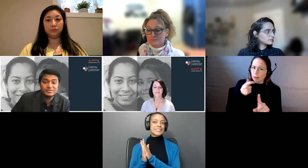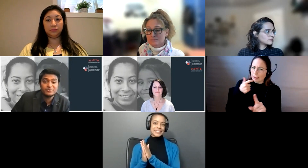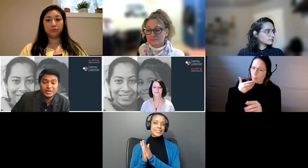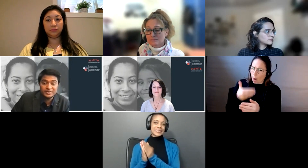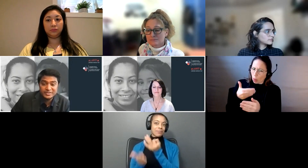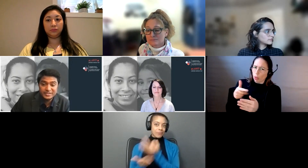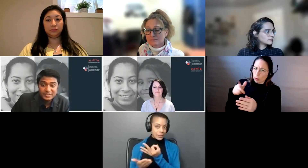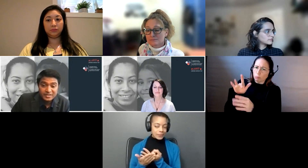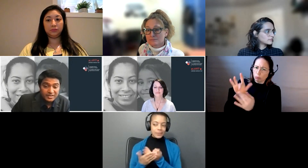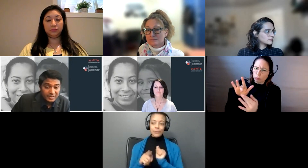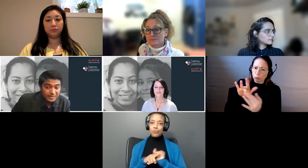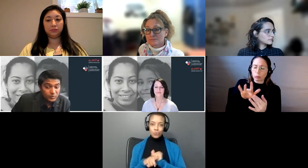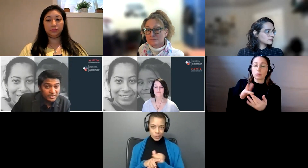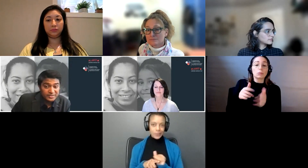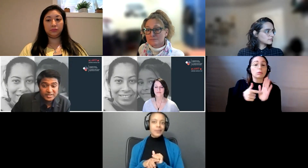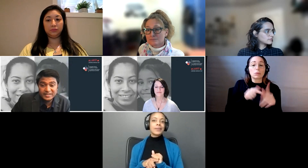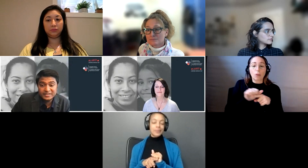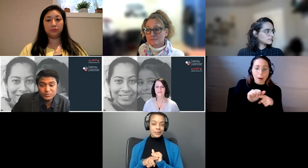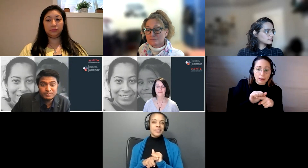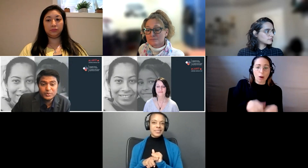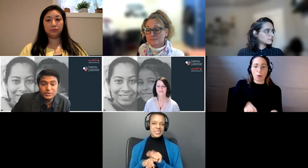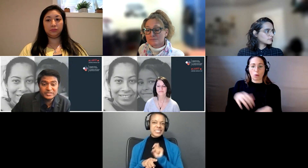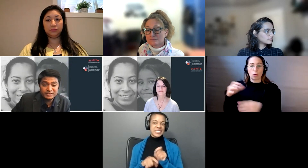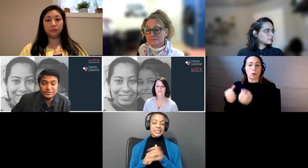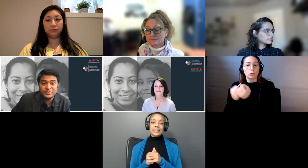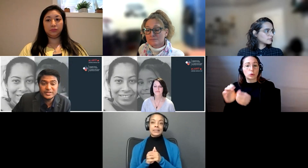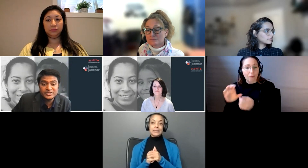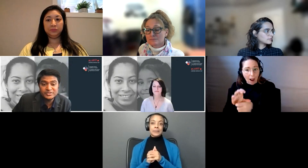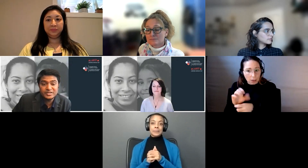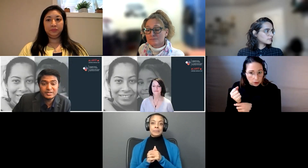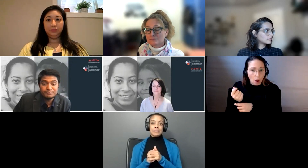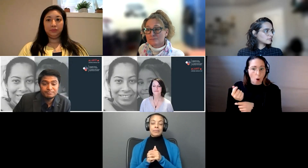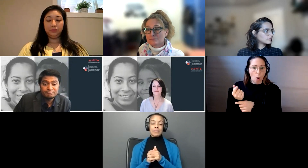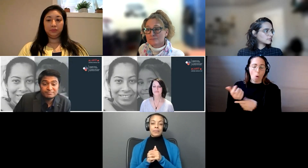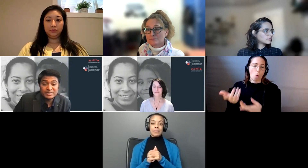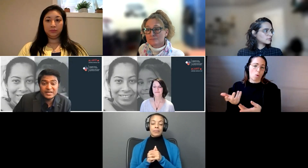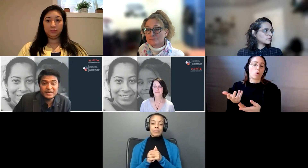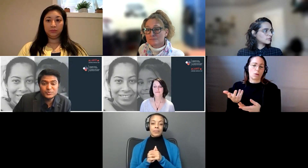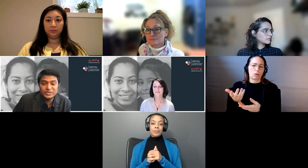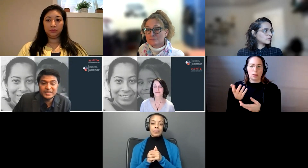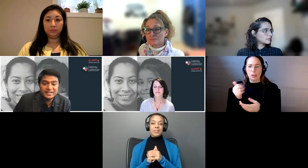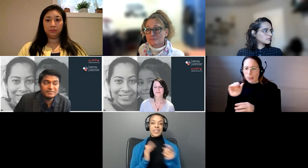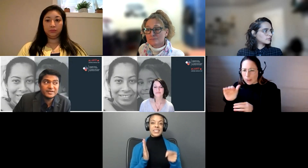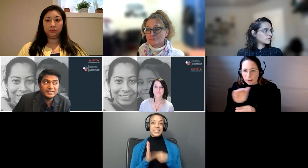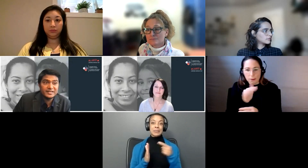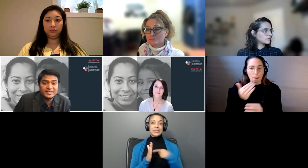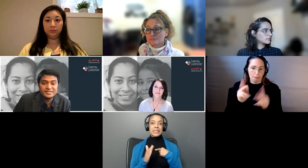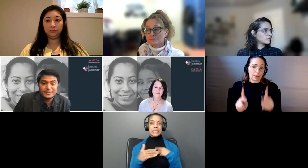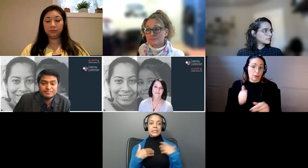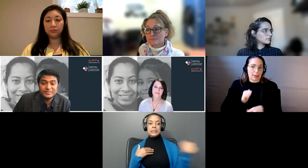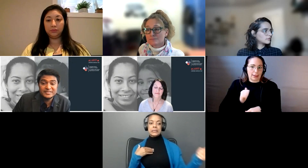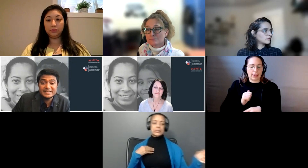les subventions, pour la formation et pour d'autres choses. Ce qui est clair pour nous, c'est que des fois,